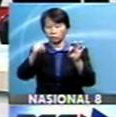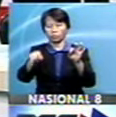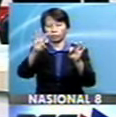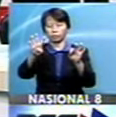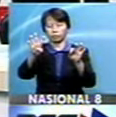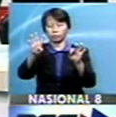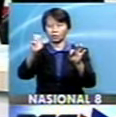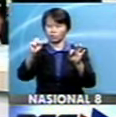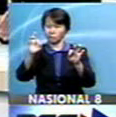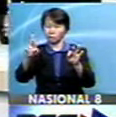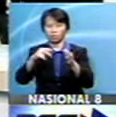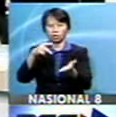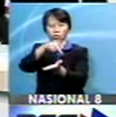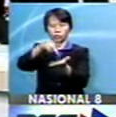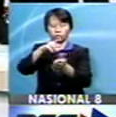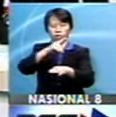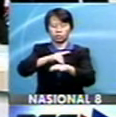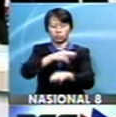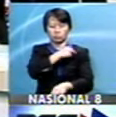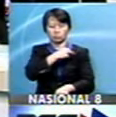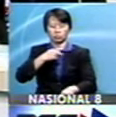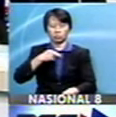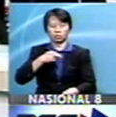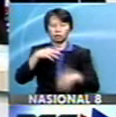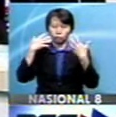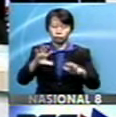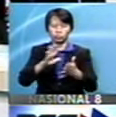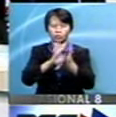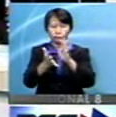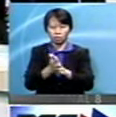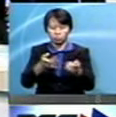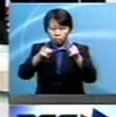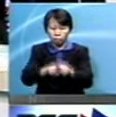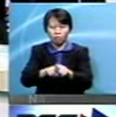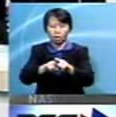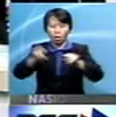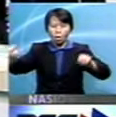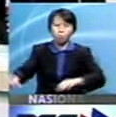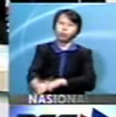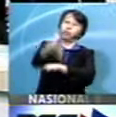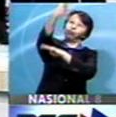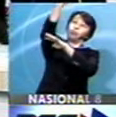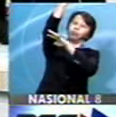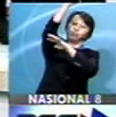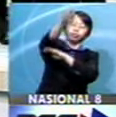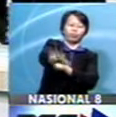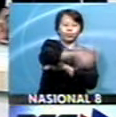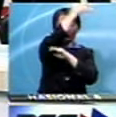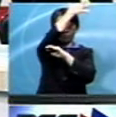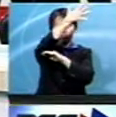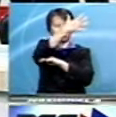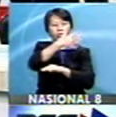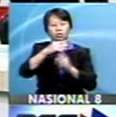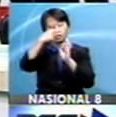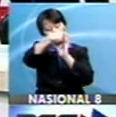hingga 9.4 skala Richter yang berpusat di Sumatera Barat, Indonesia telah menyebabkan berlakunya ombak besar di Lautan Hindi. Penduduk Sri